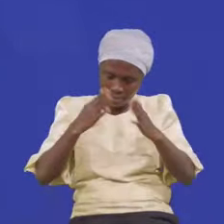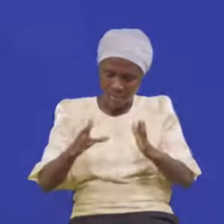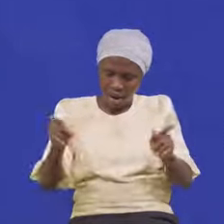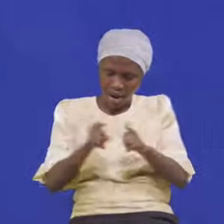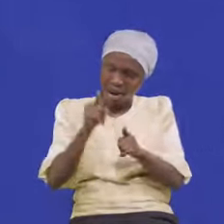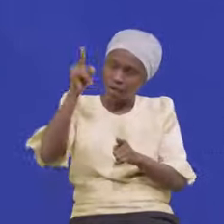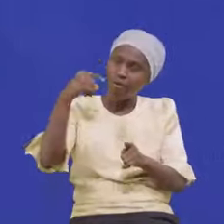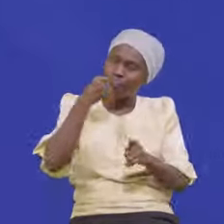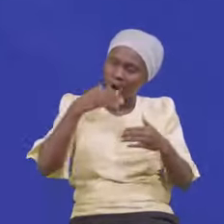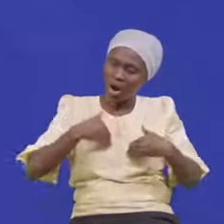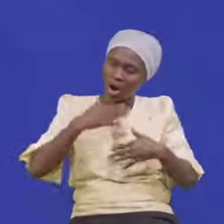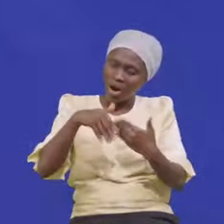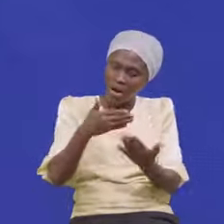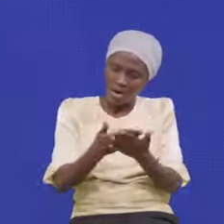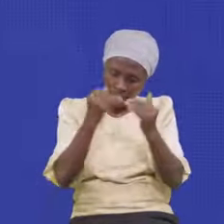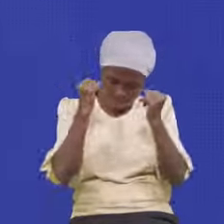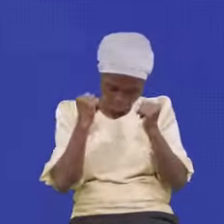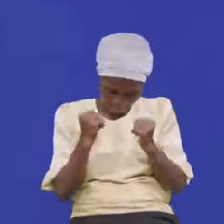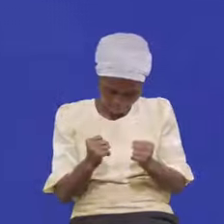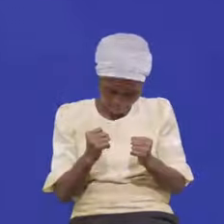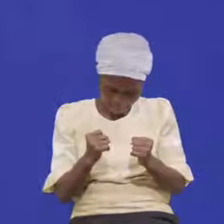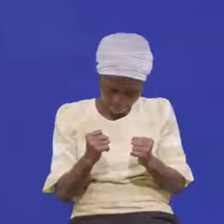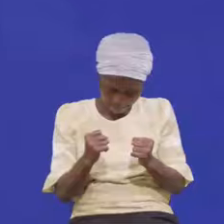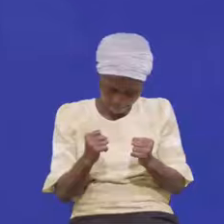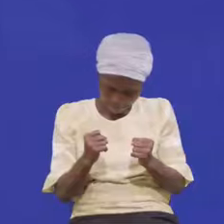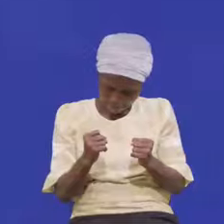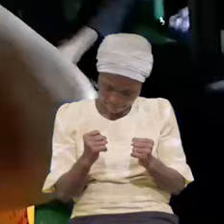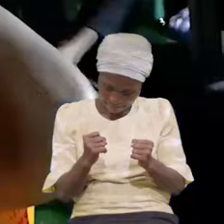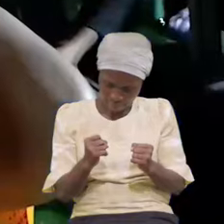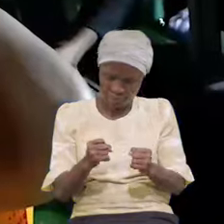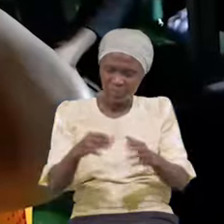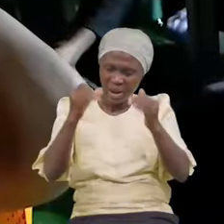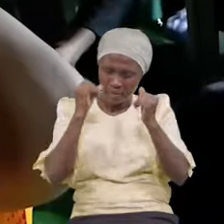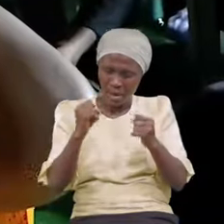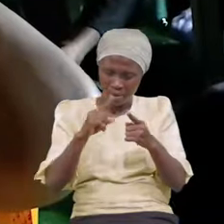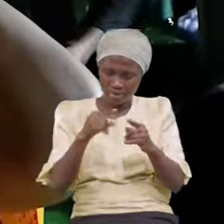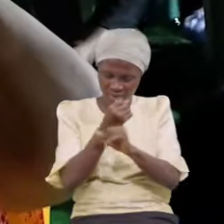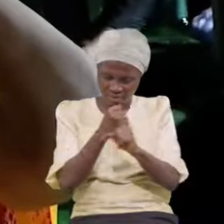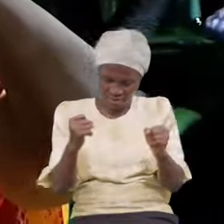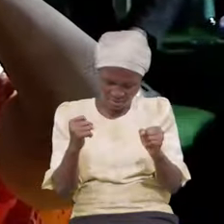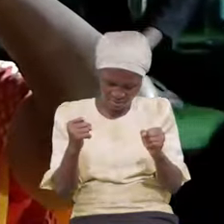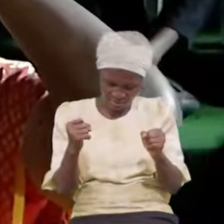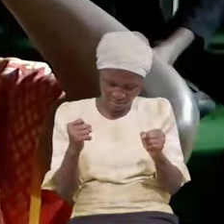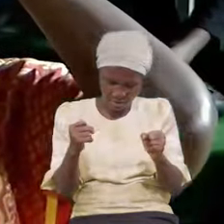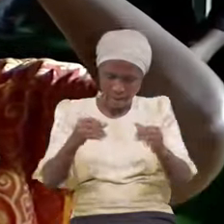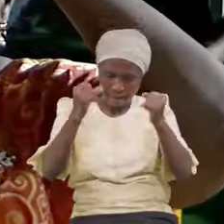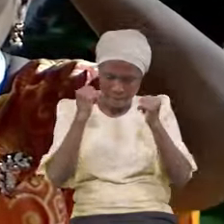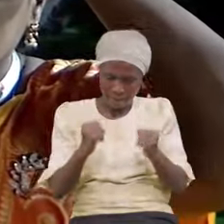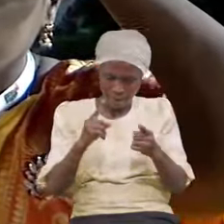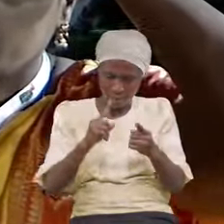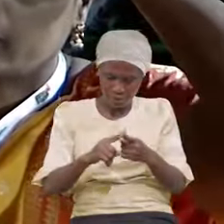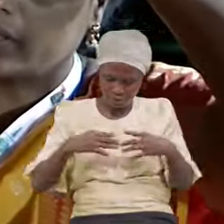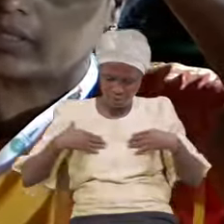has all power. సర్వాధికారము కలిగిన వానిగా. Power to save. రక్షించే శక్తి. Power to